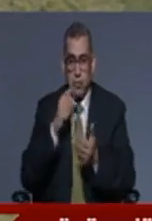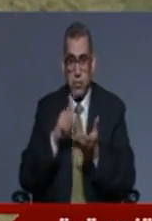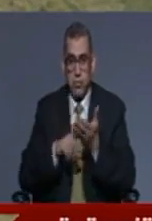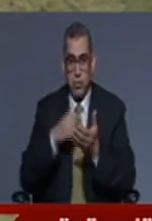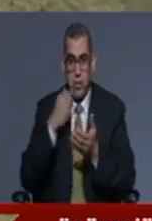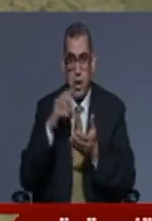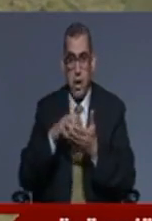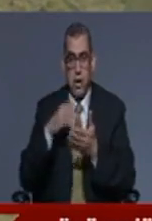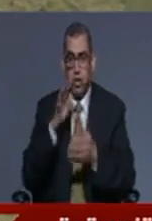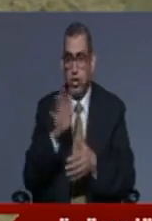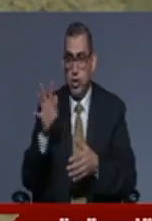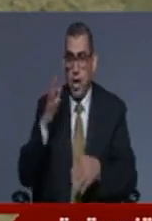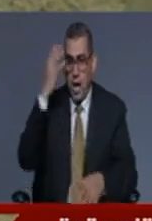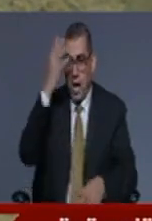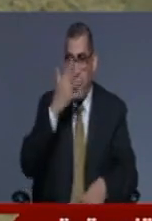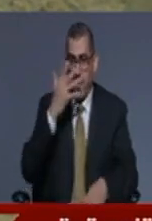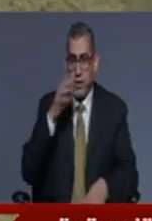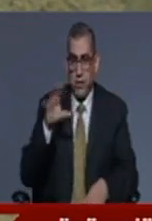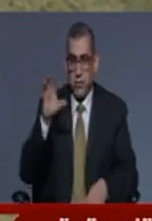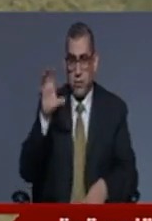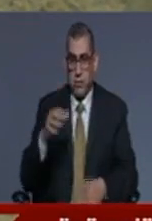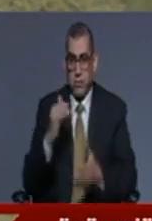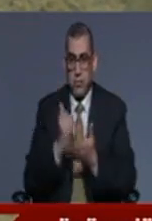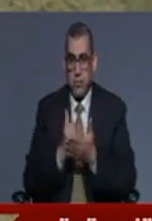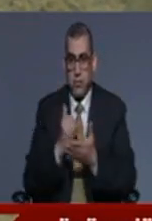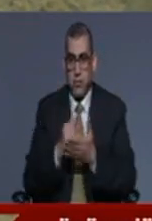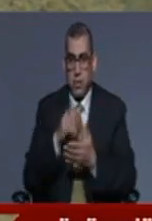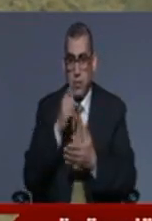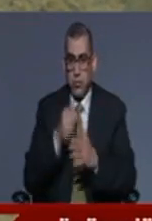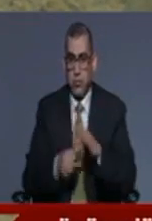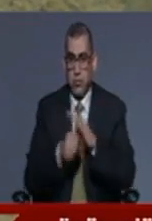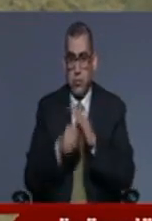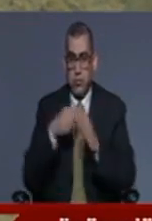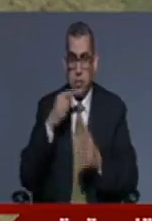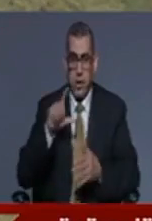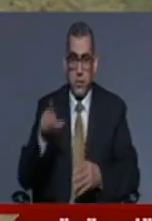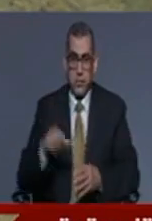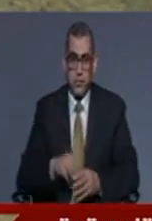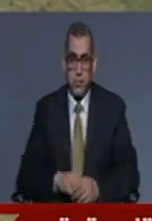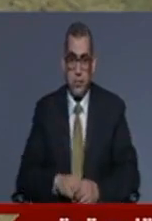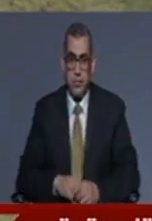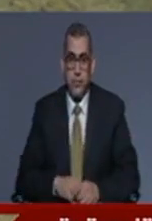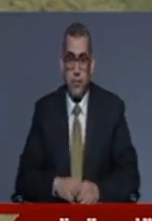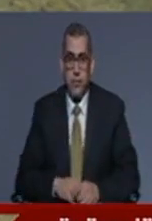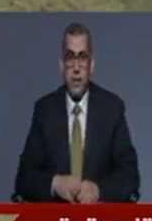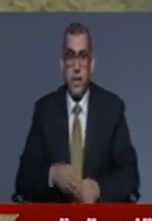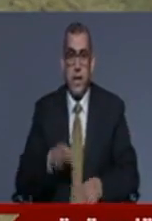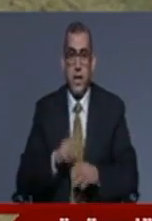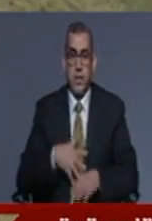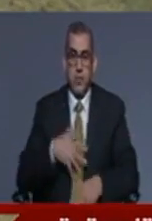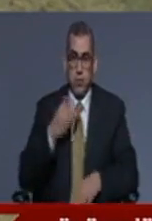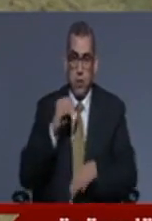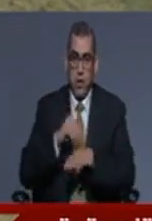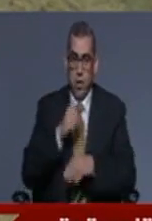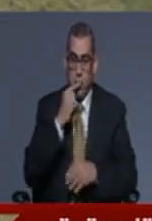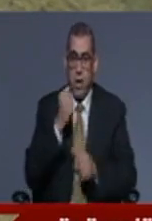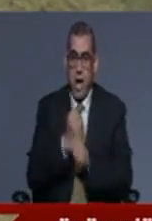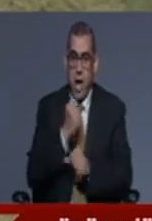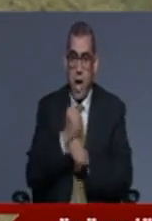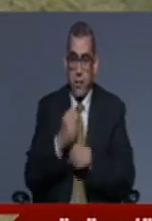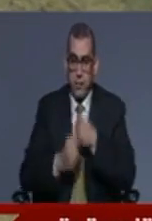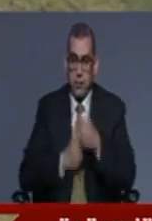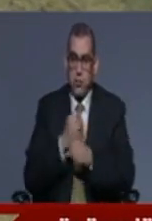أفريقيا تحت قيادة رئيس بوروندي. أريد أيضا أن أقرر بالعمل الرائع